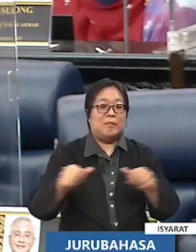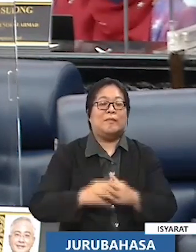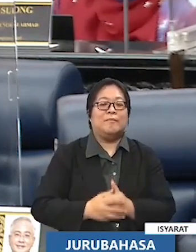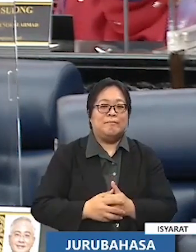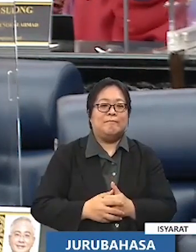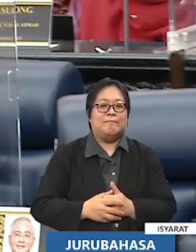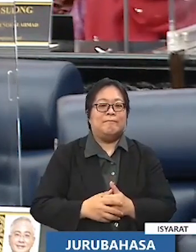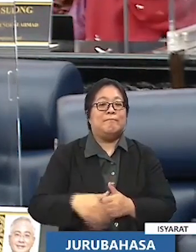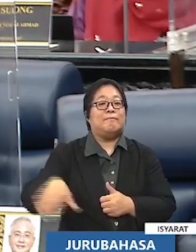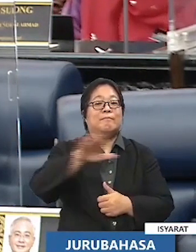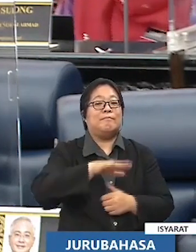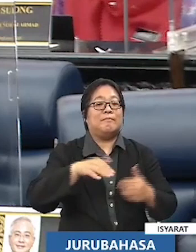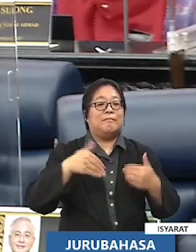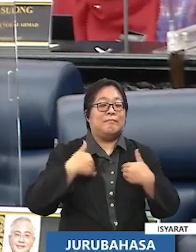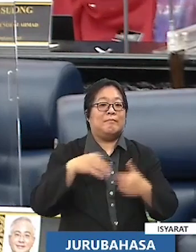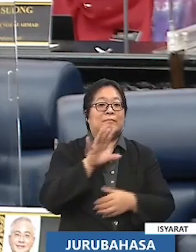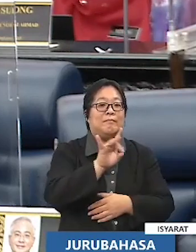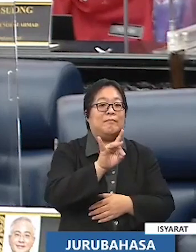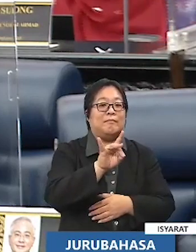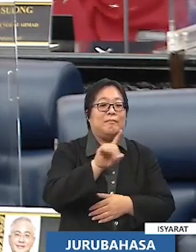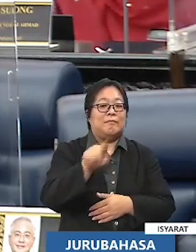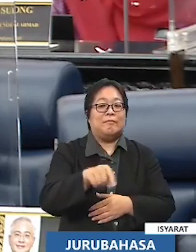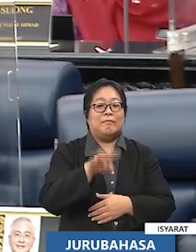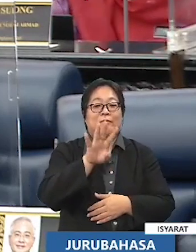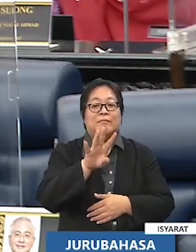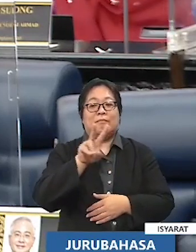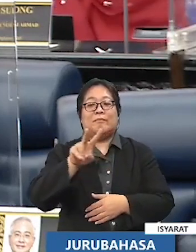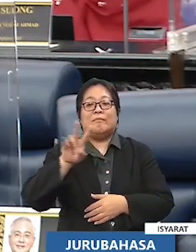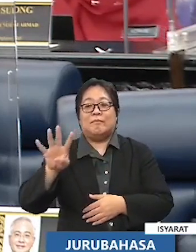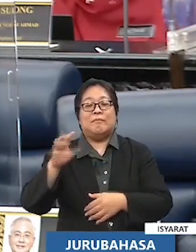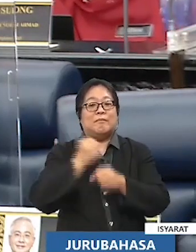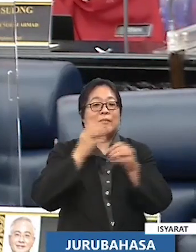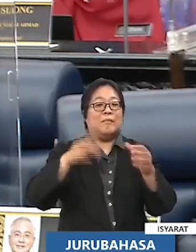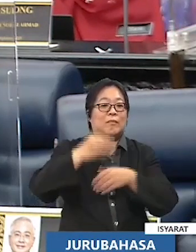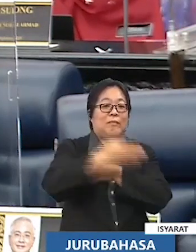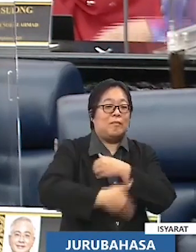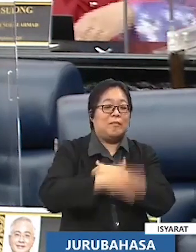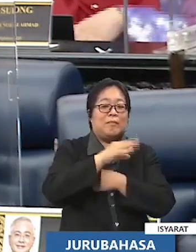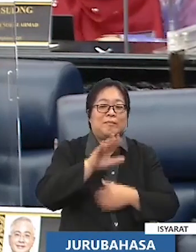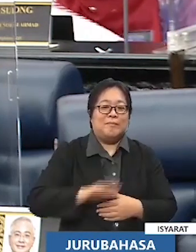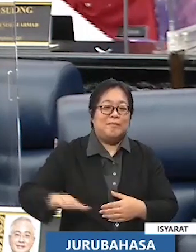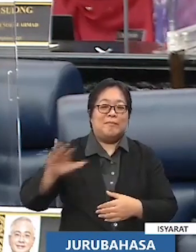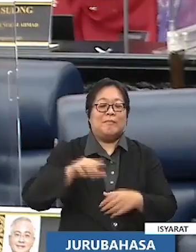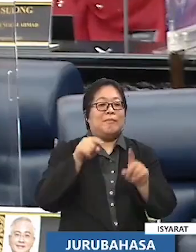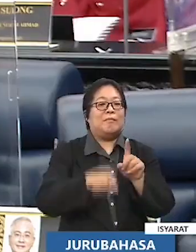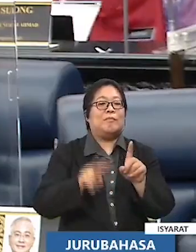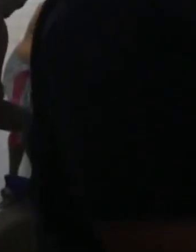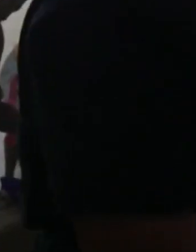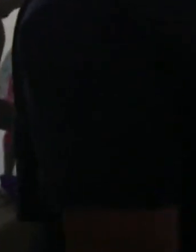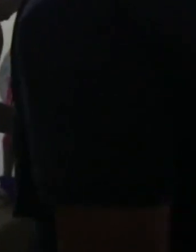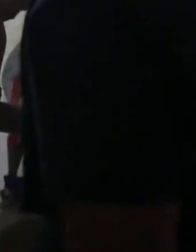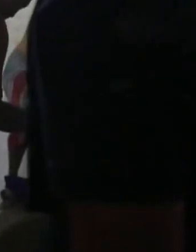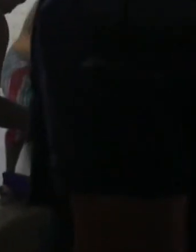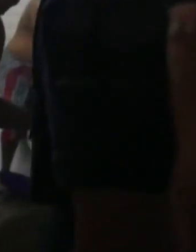yang didiami oleh 840.000 204 pekerja seks dan hampir 1/4 2 juta